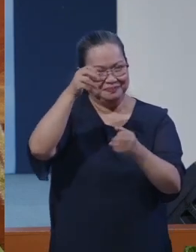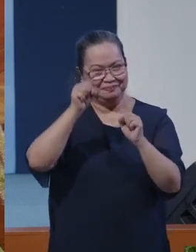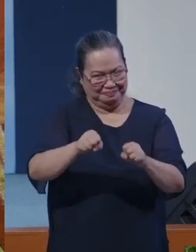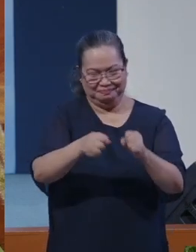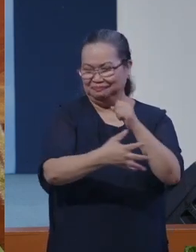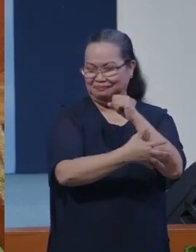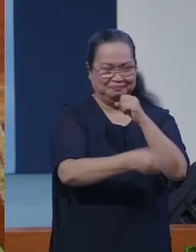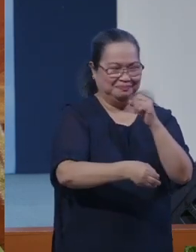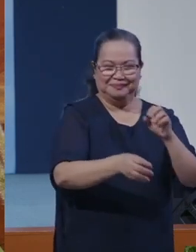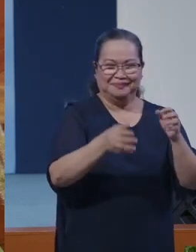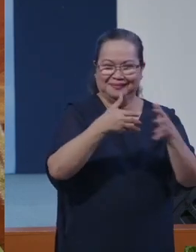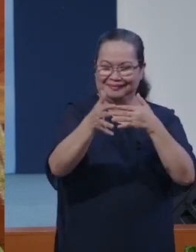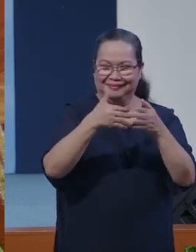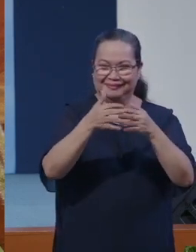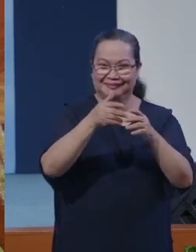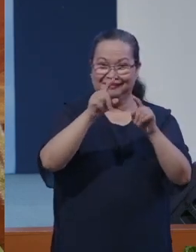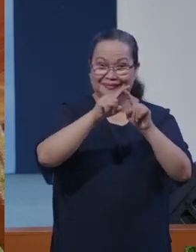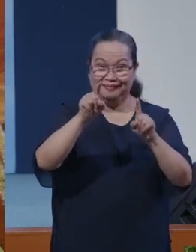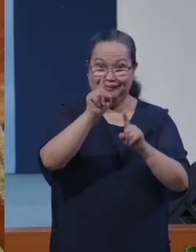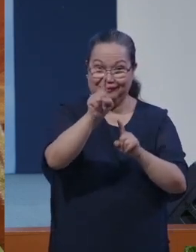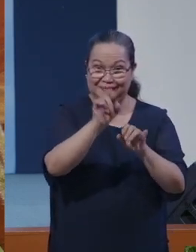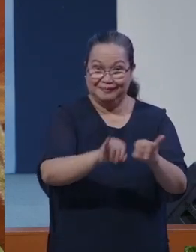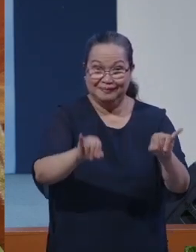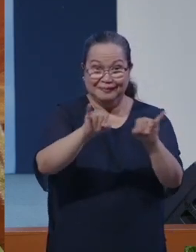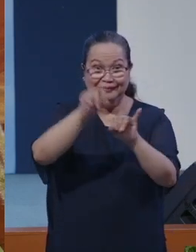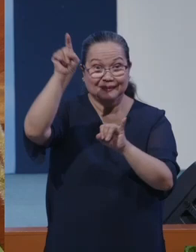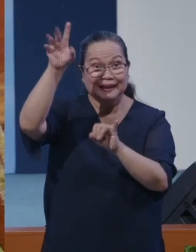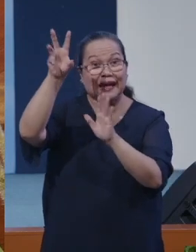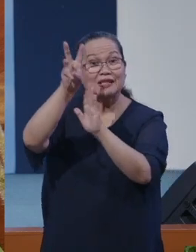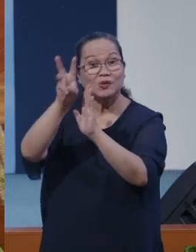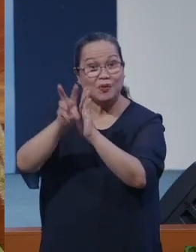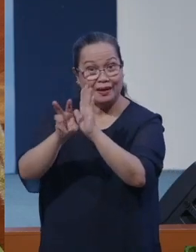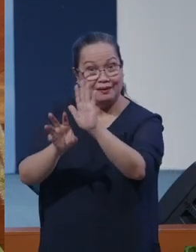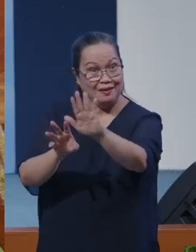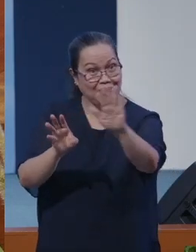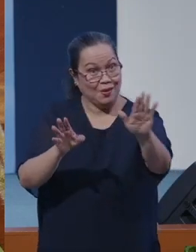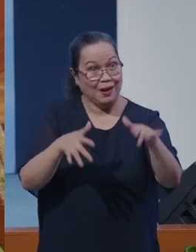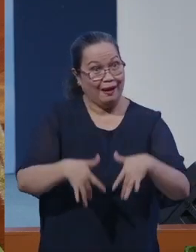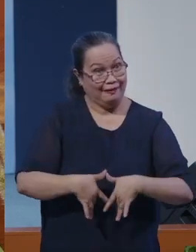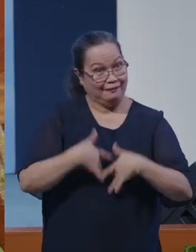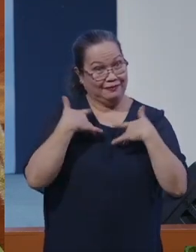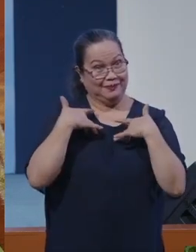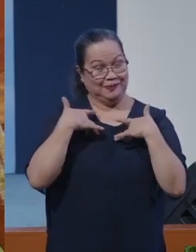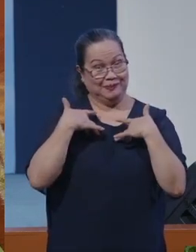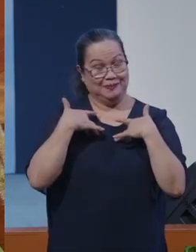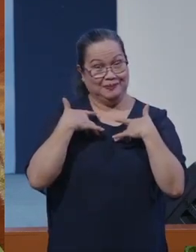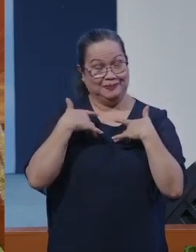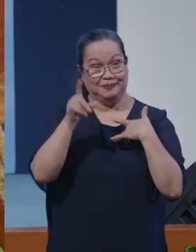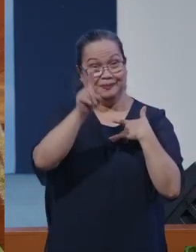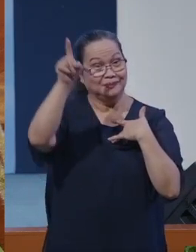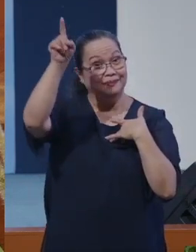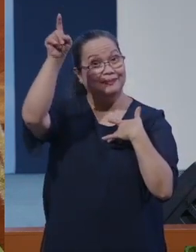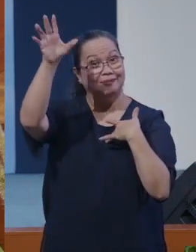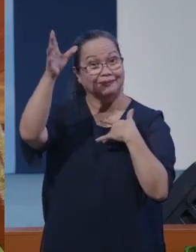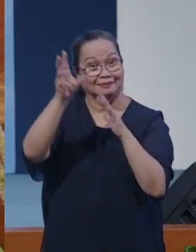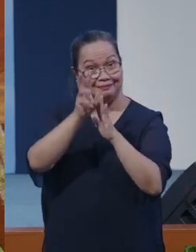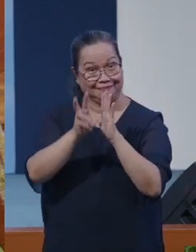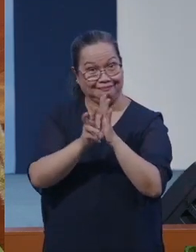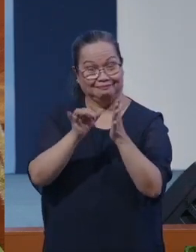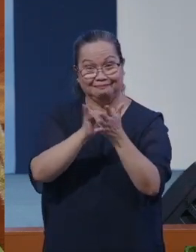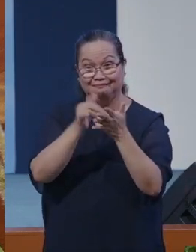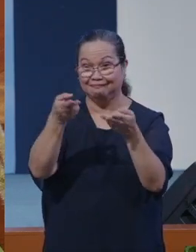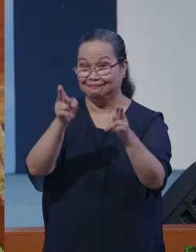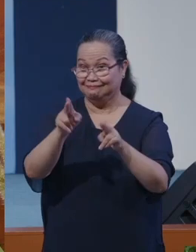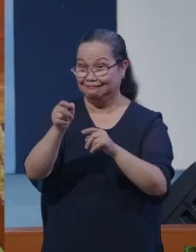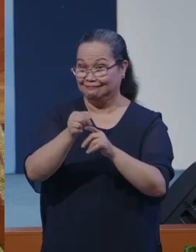No? Sapagkat yon ay kalooban ng Diyos sa inyo. No? At kung anong kalooban ng Diyos, yun ang mangyayari sa